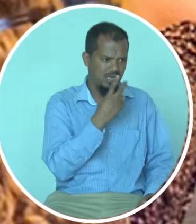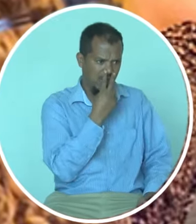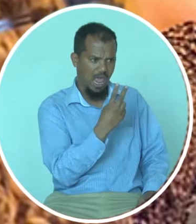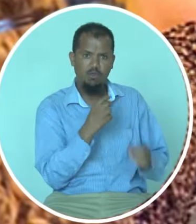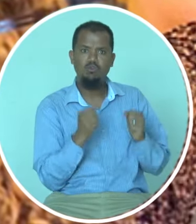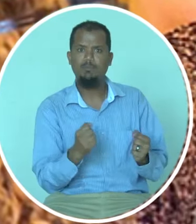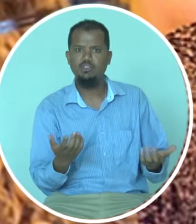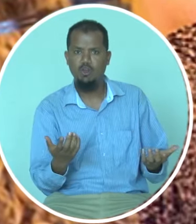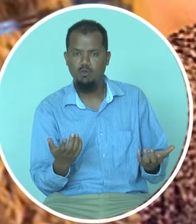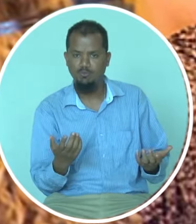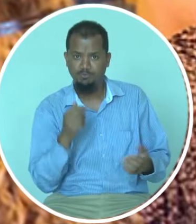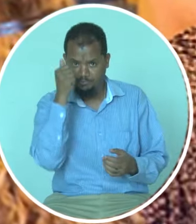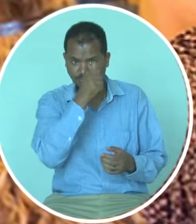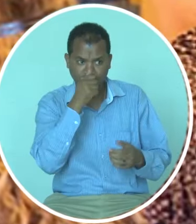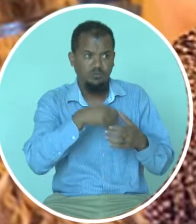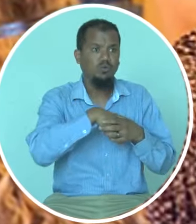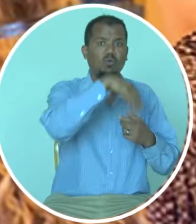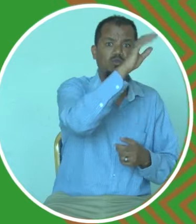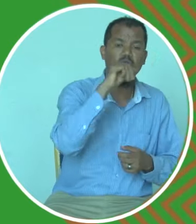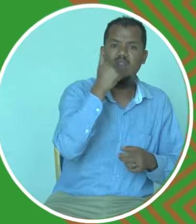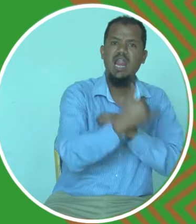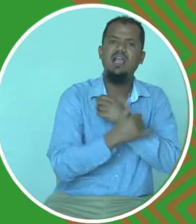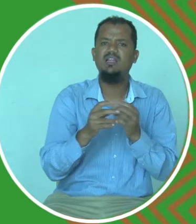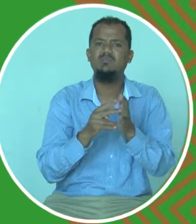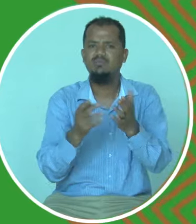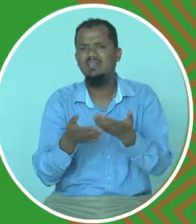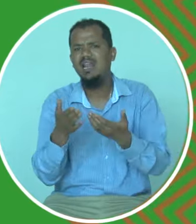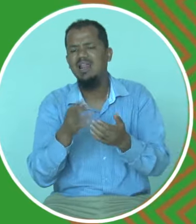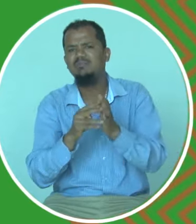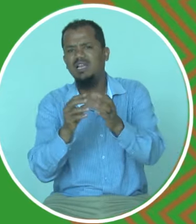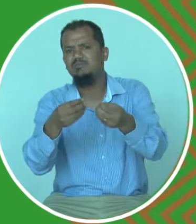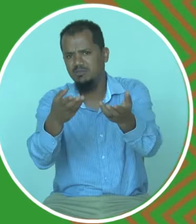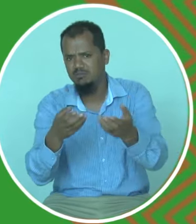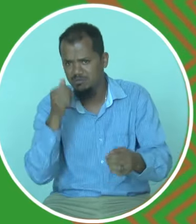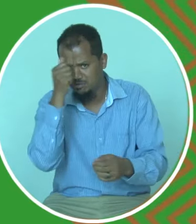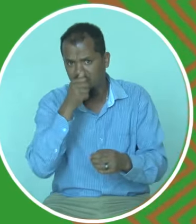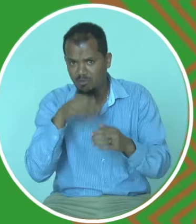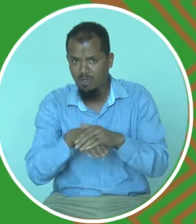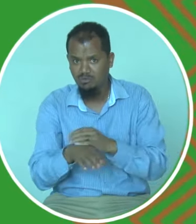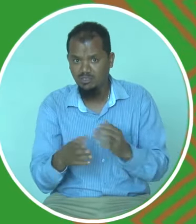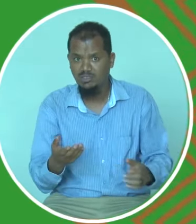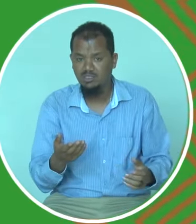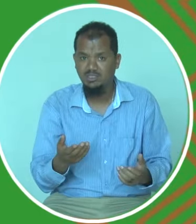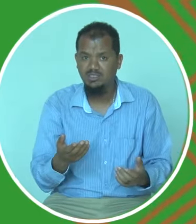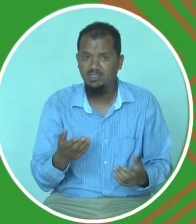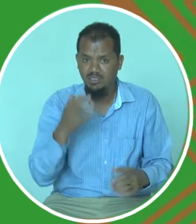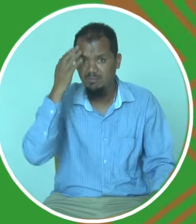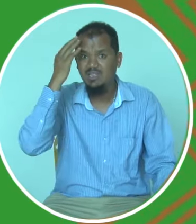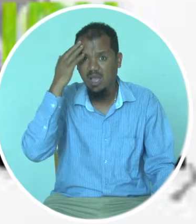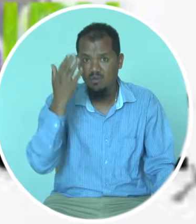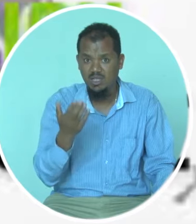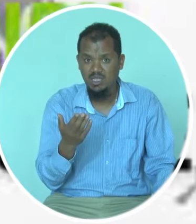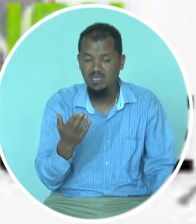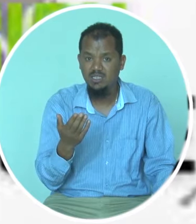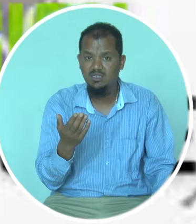ሊያየው የሚችልው ማለት ነው ከኢትዮጵያ ወጥቶ ሌላ ሀገር ለምሳሌ ቀላል ምሳሌ ልሰጥሽ ይችላል ኢትዮጵያ ውስጥ የሚታወቅ